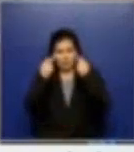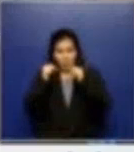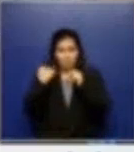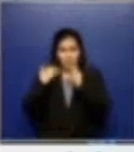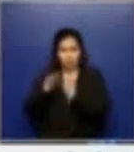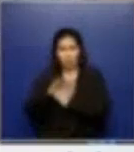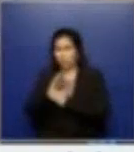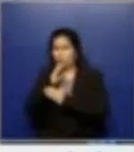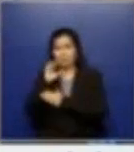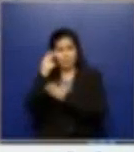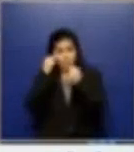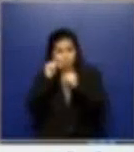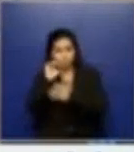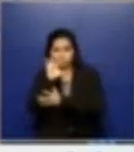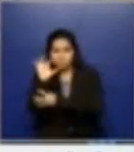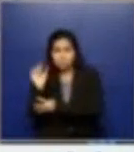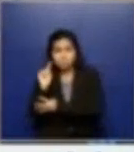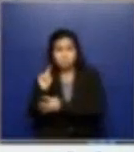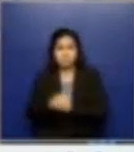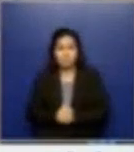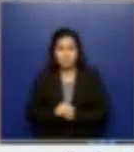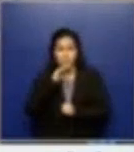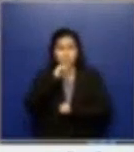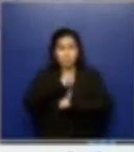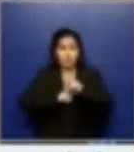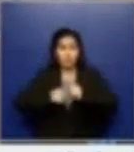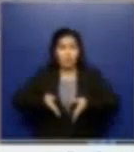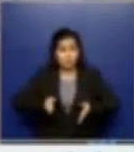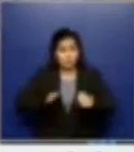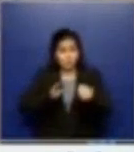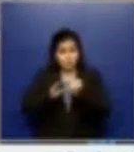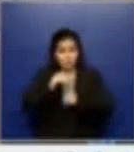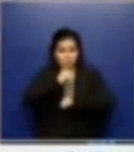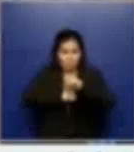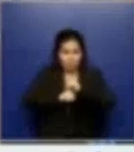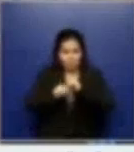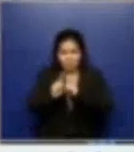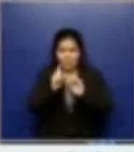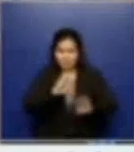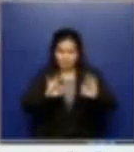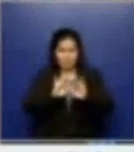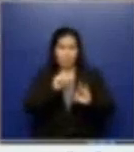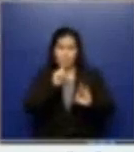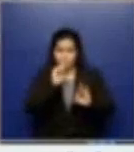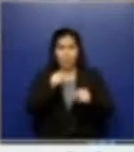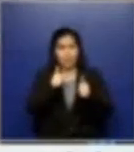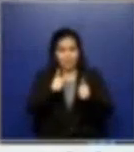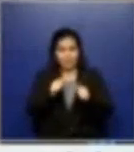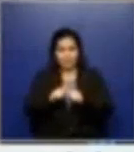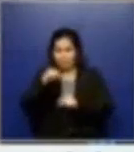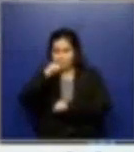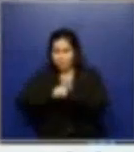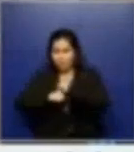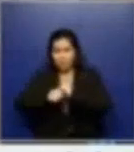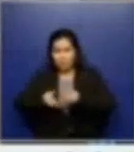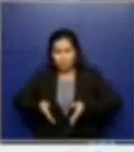มถนนนี่ถ้าไปทำในส่วนที่มันจำเป็นไม่ว่าแต่ท่านไปทำถนนที่มันไม่